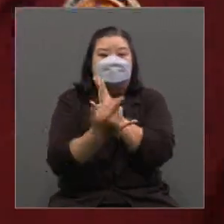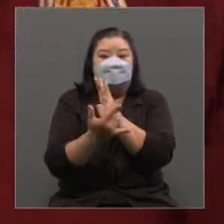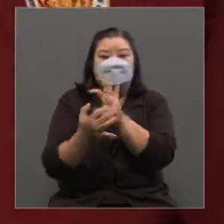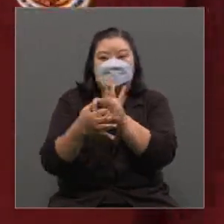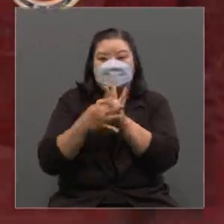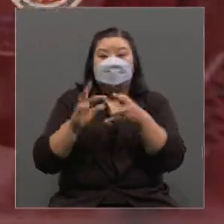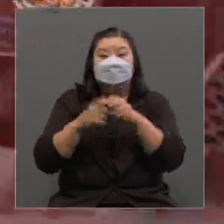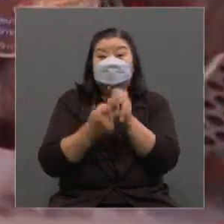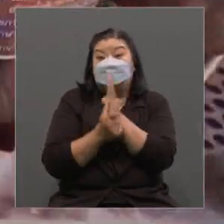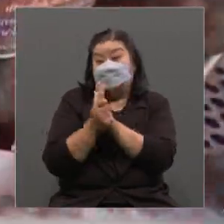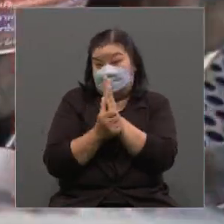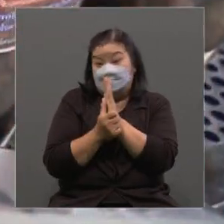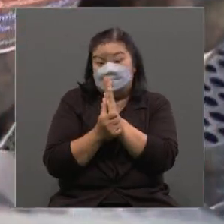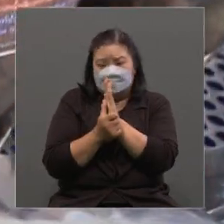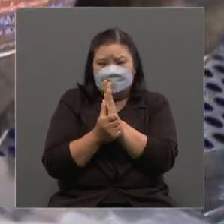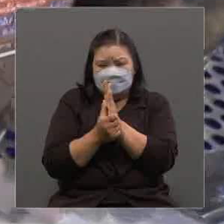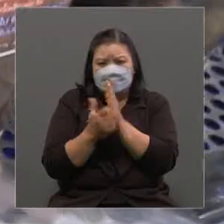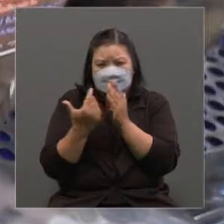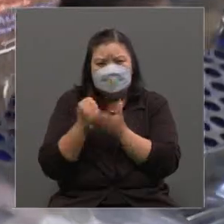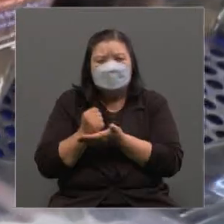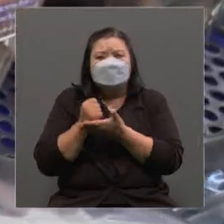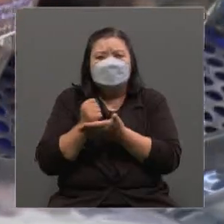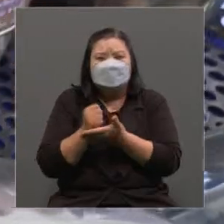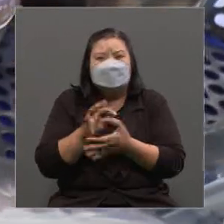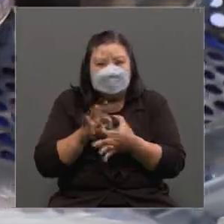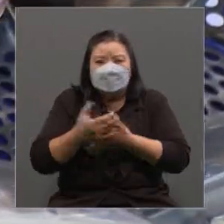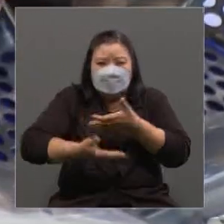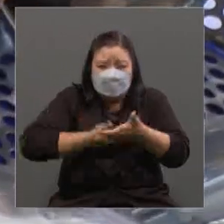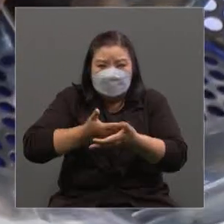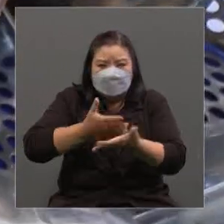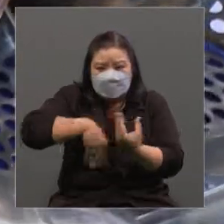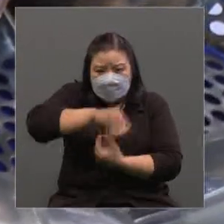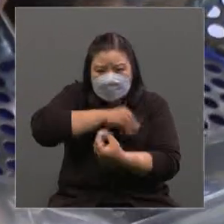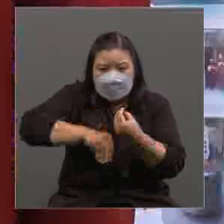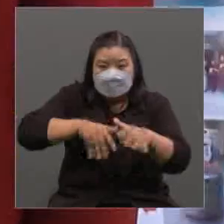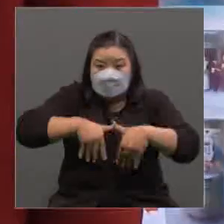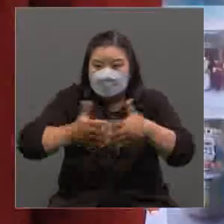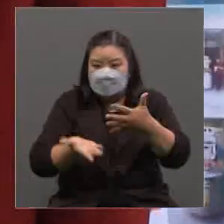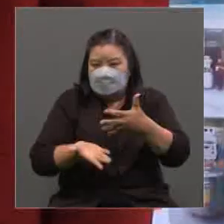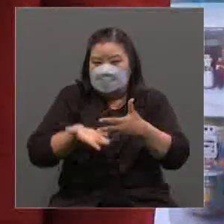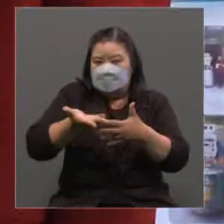ก้ไขปัญหาของผู้ประกอบการและยกระดับเศรษฐกิจของชุมชน